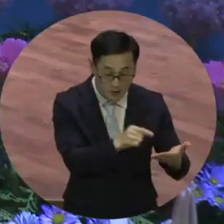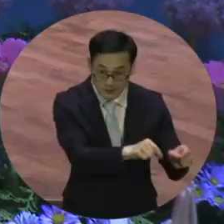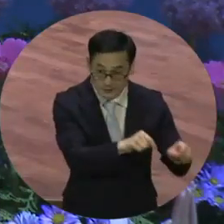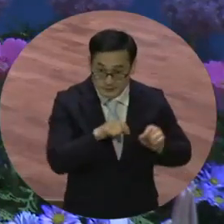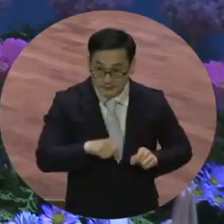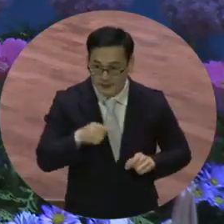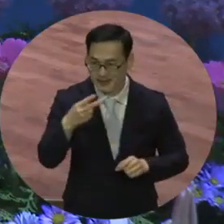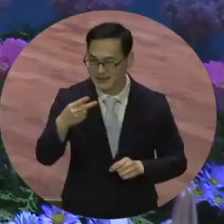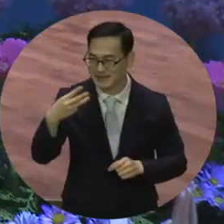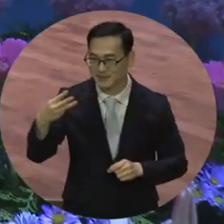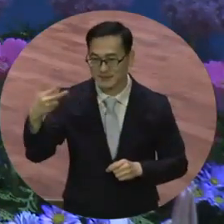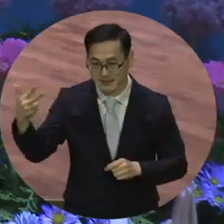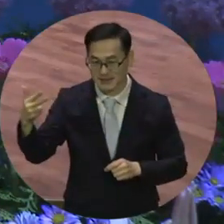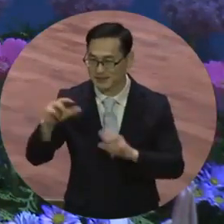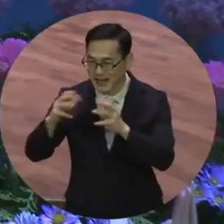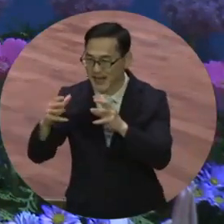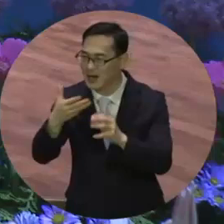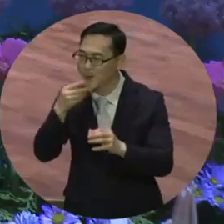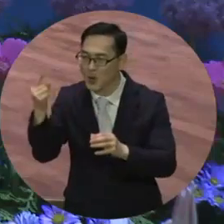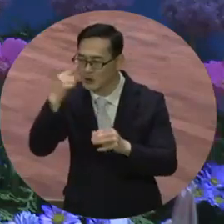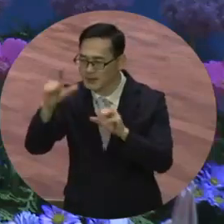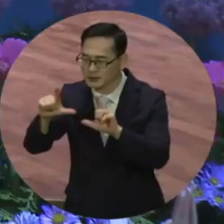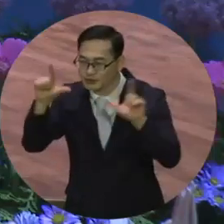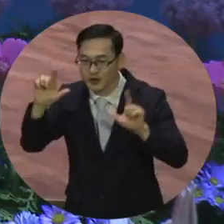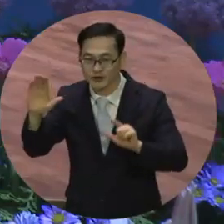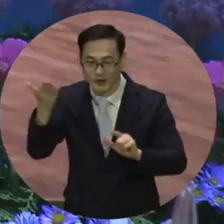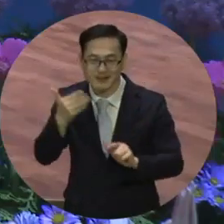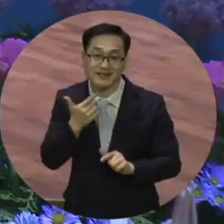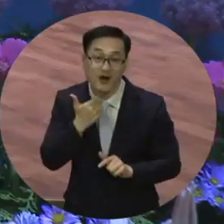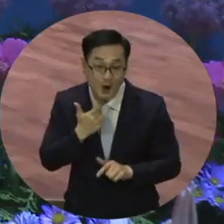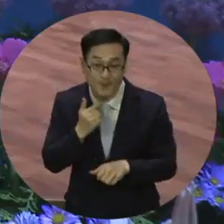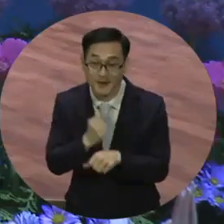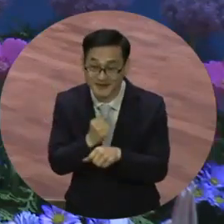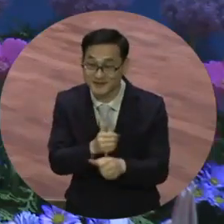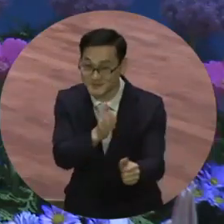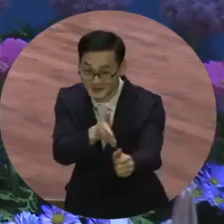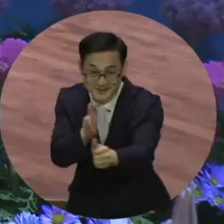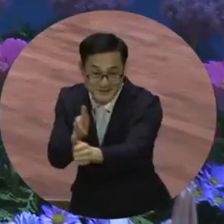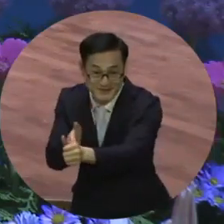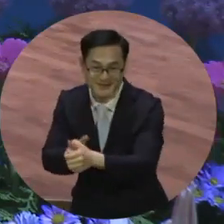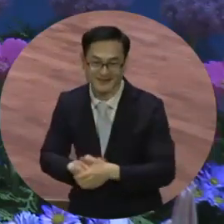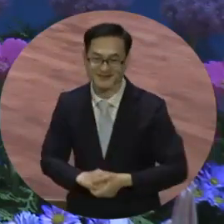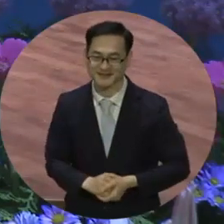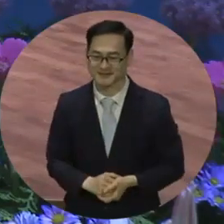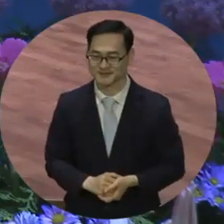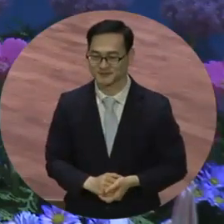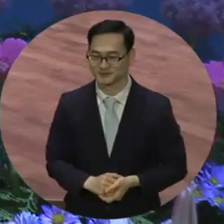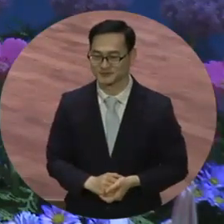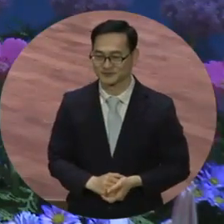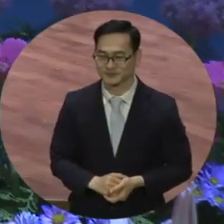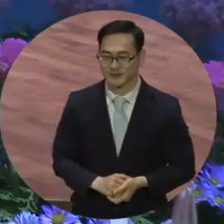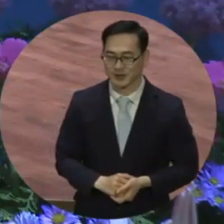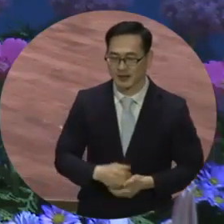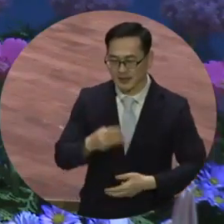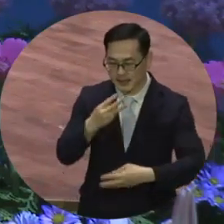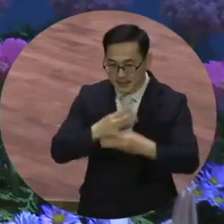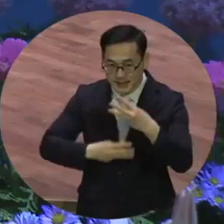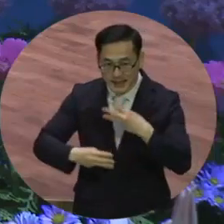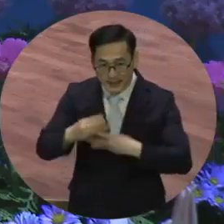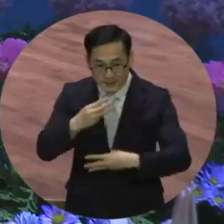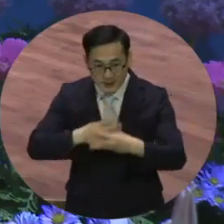서밋의 맛을 보는 그런 성도들 다 되시기를 제물로 축복합니다. 그럼 첫째로 렘넌트의